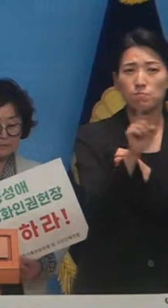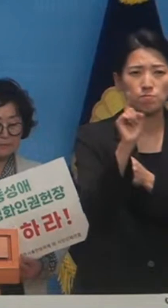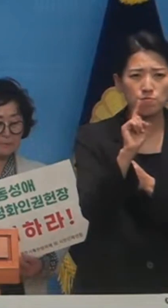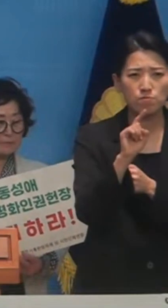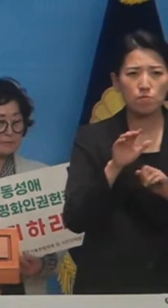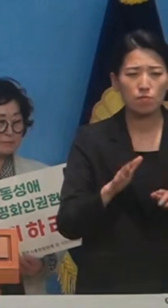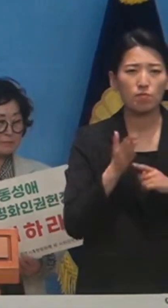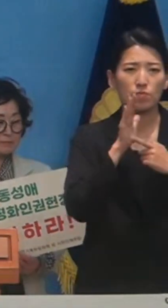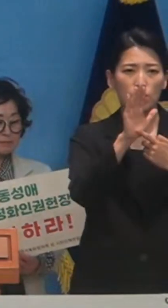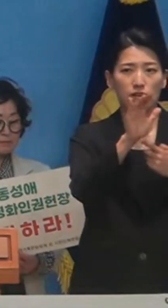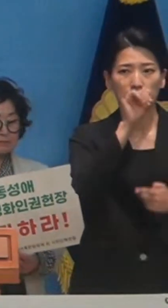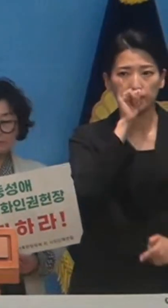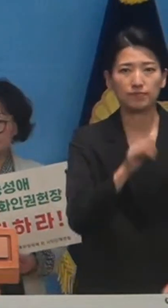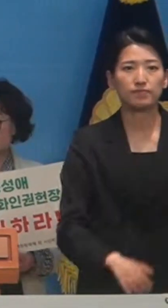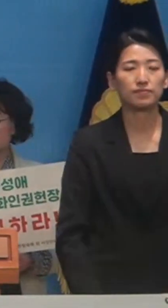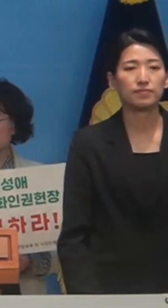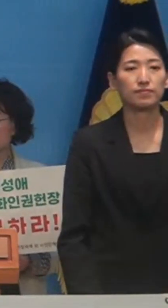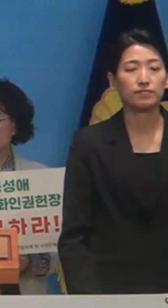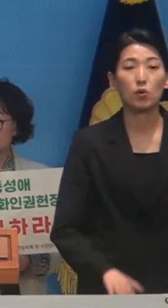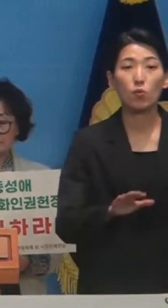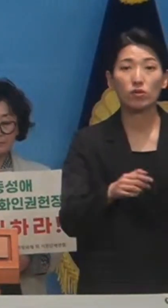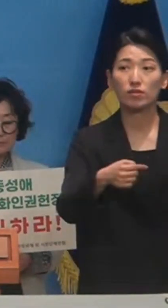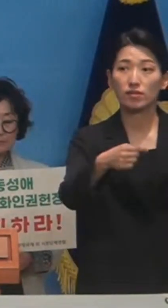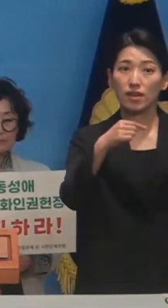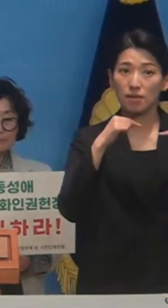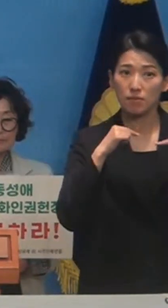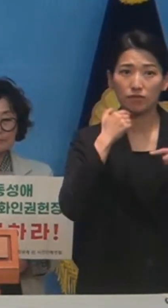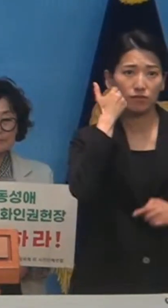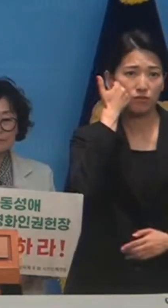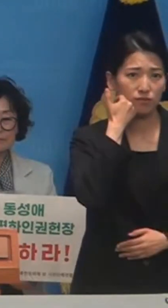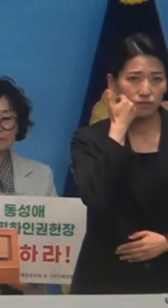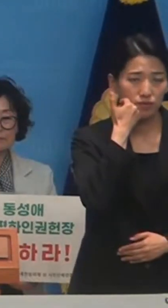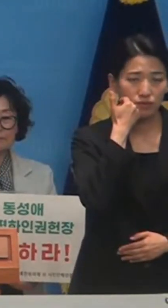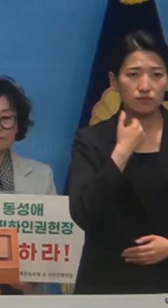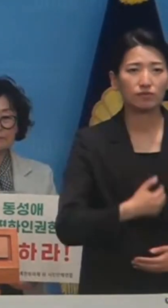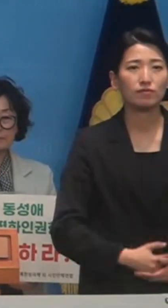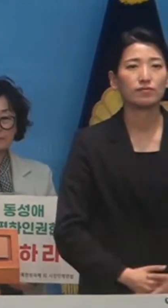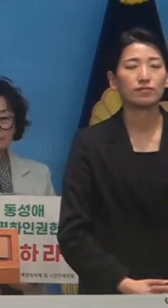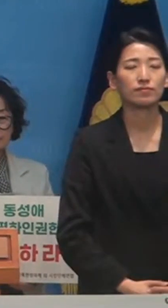발표하시도록 하겠습니다. 오늘 오신 분들은